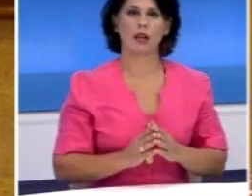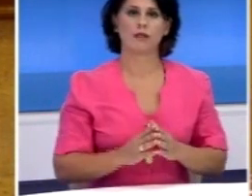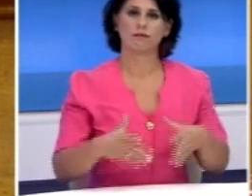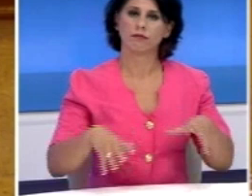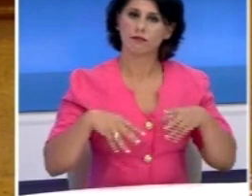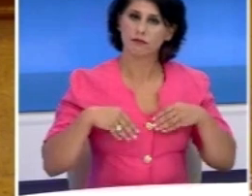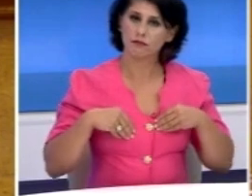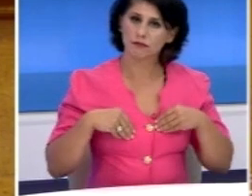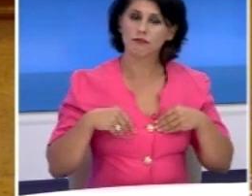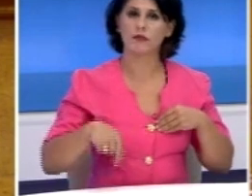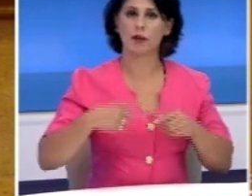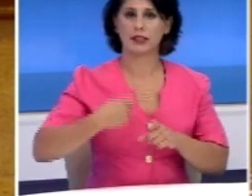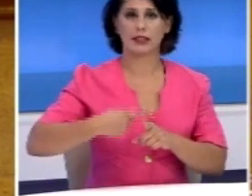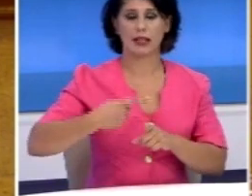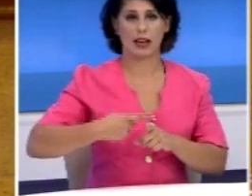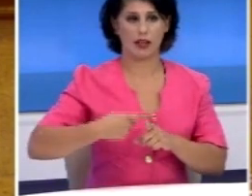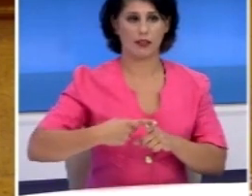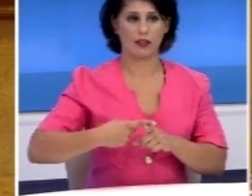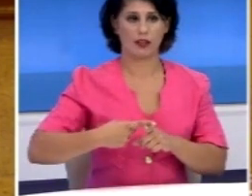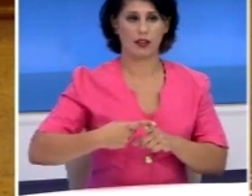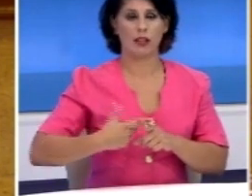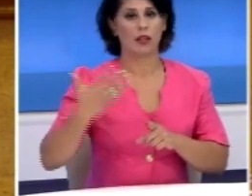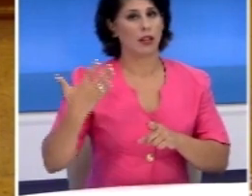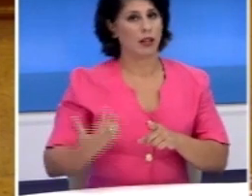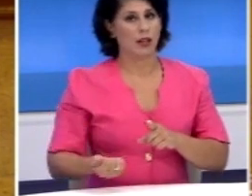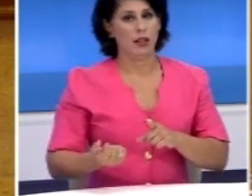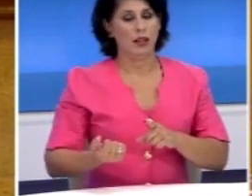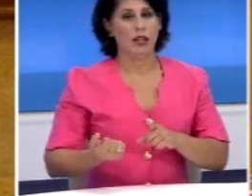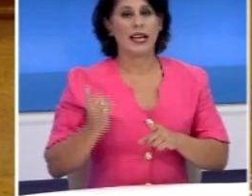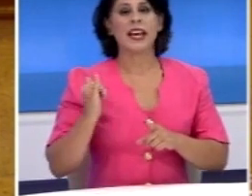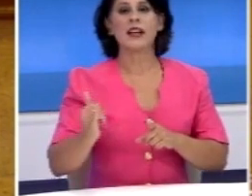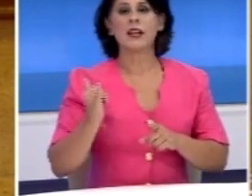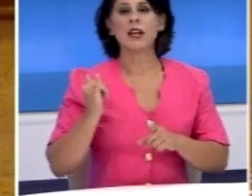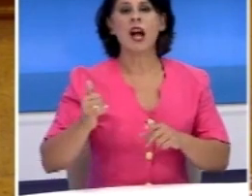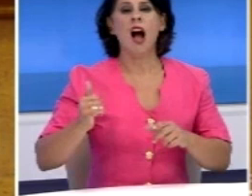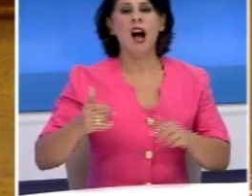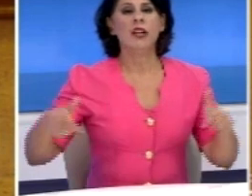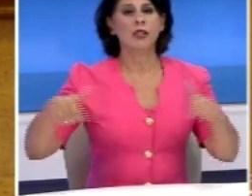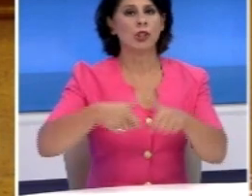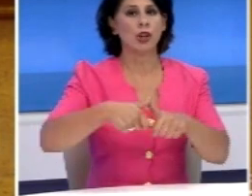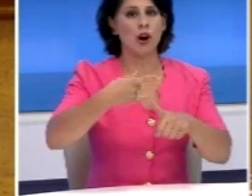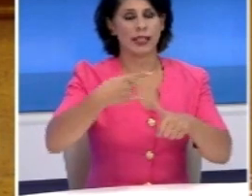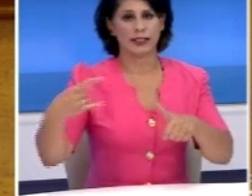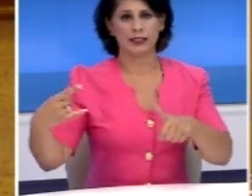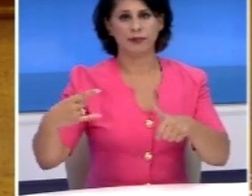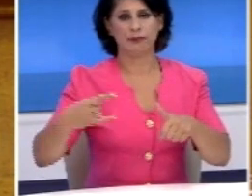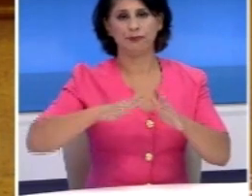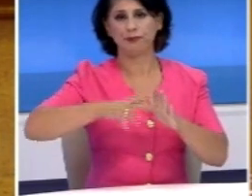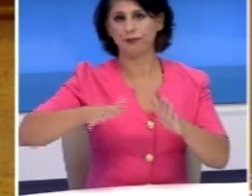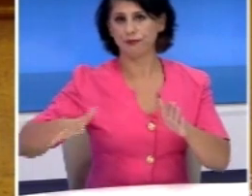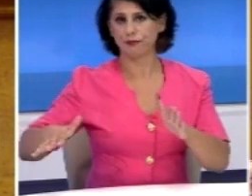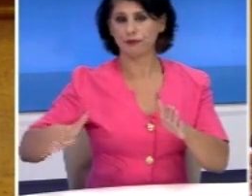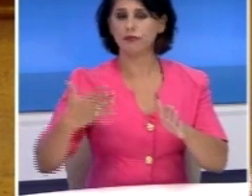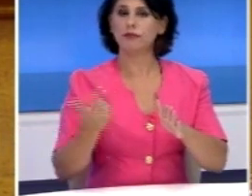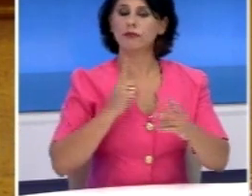αποδοχή από την ελληνική πλευρά της ύπαρξης γκρίζων ζωνών στο Αιγαίο. Μάλιστα,